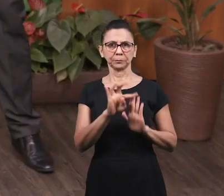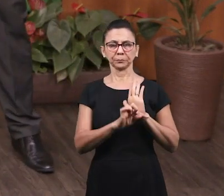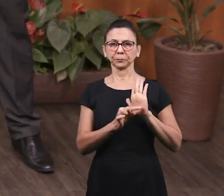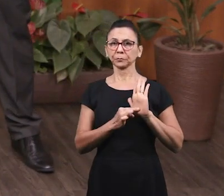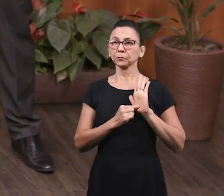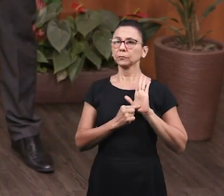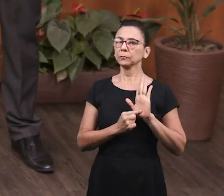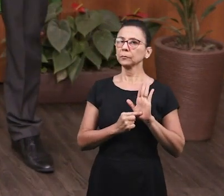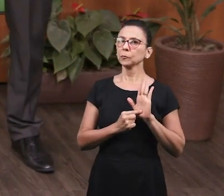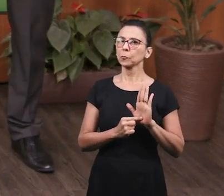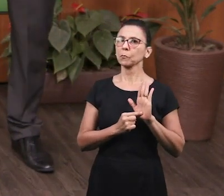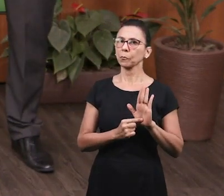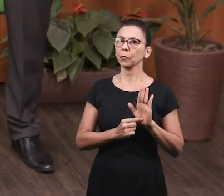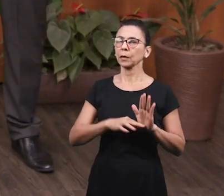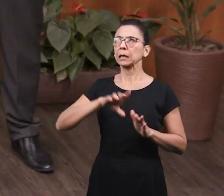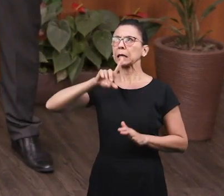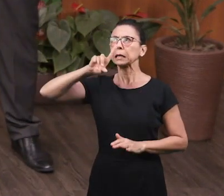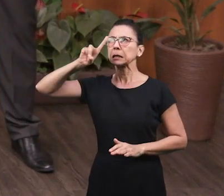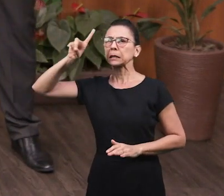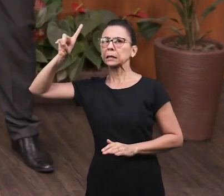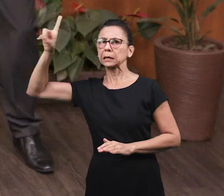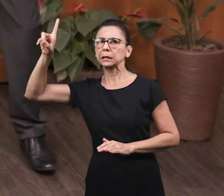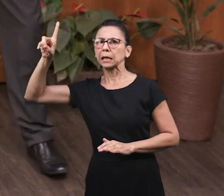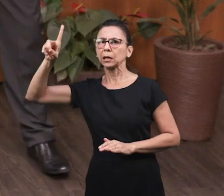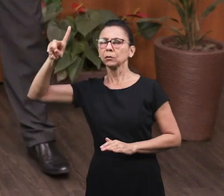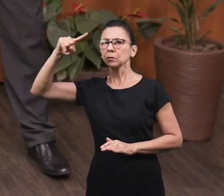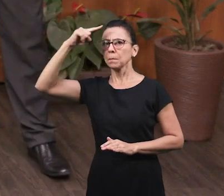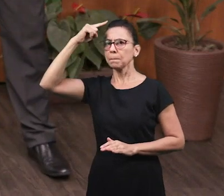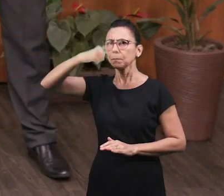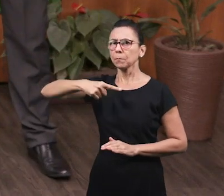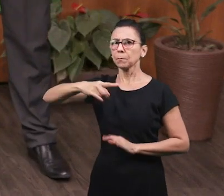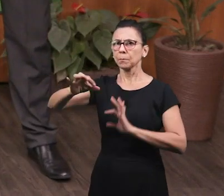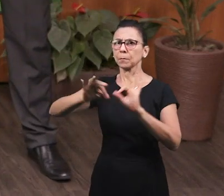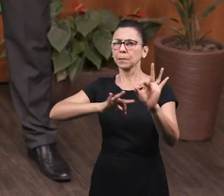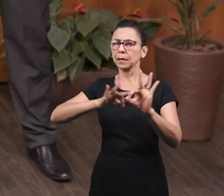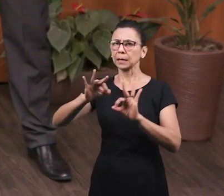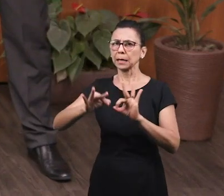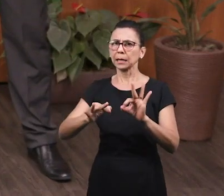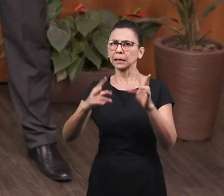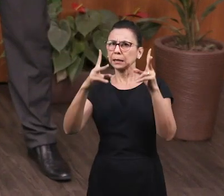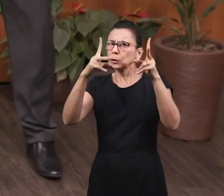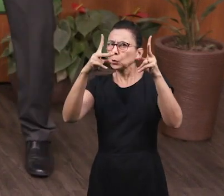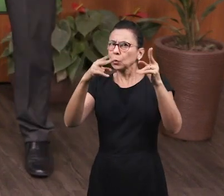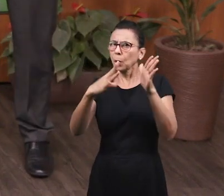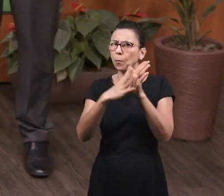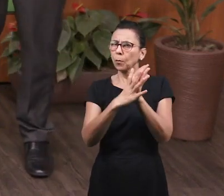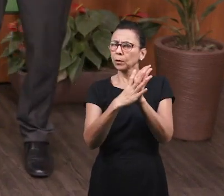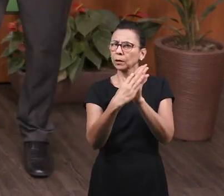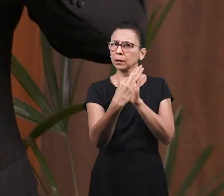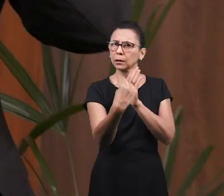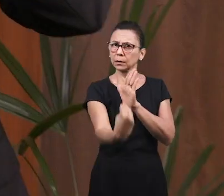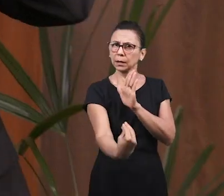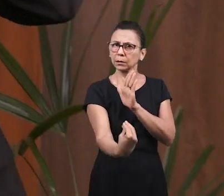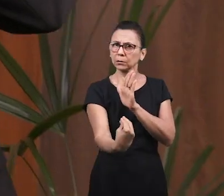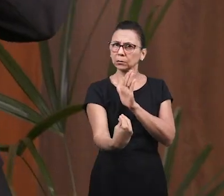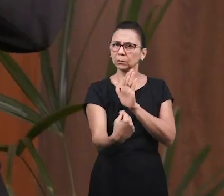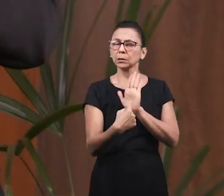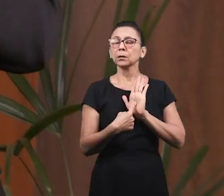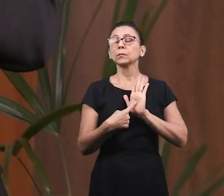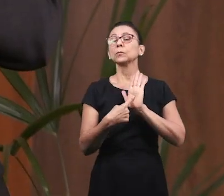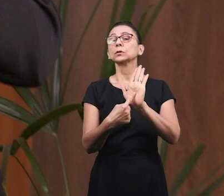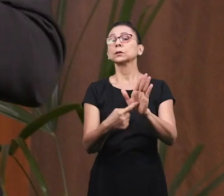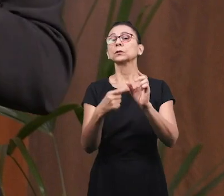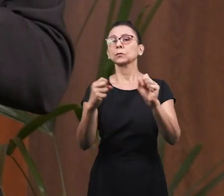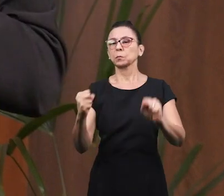ici, a été établi par Dieu et comme un endroit afin que la gloire